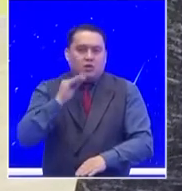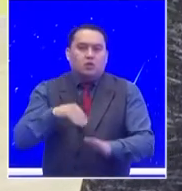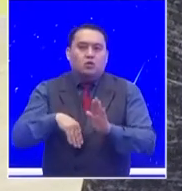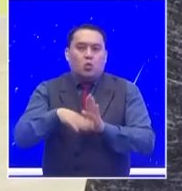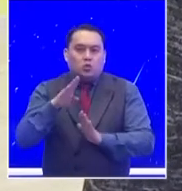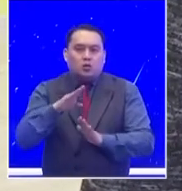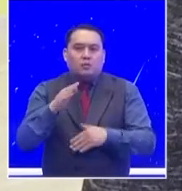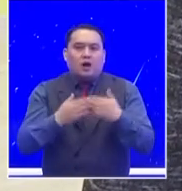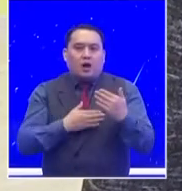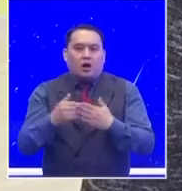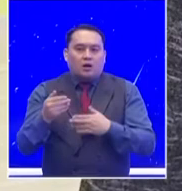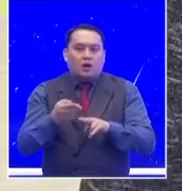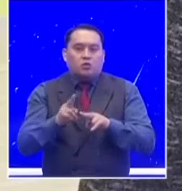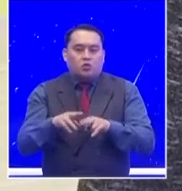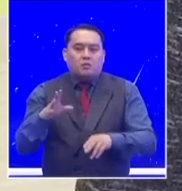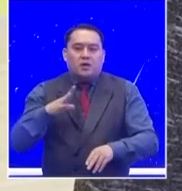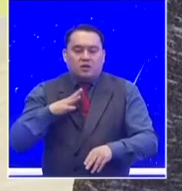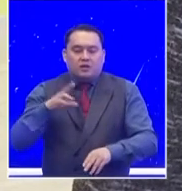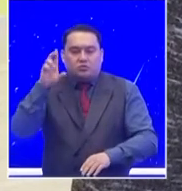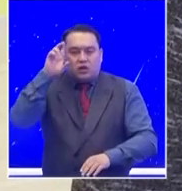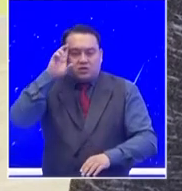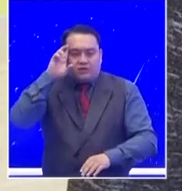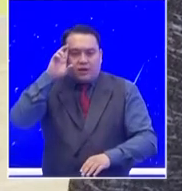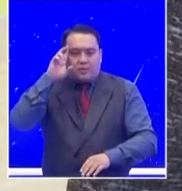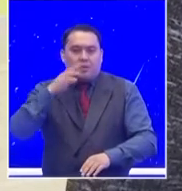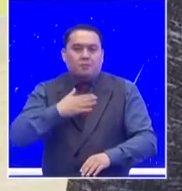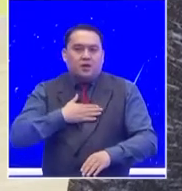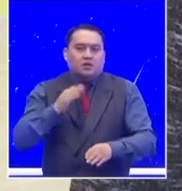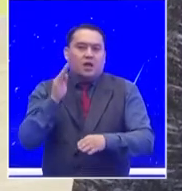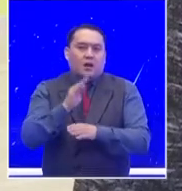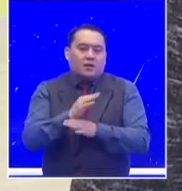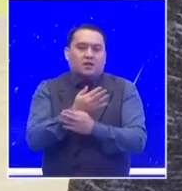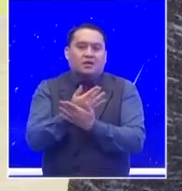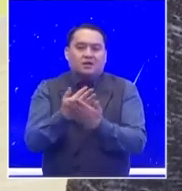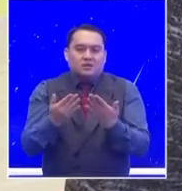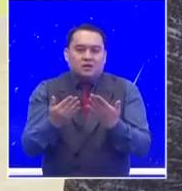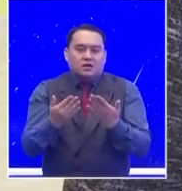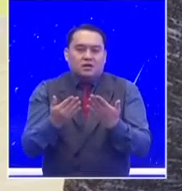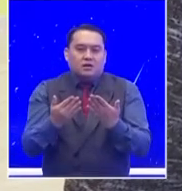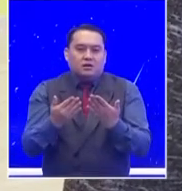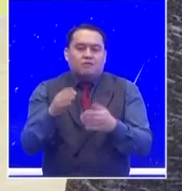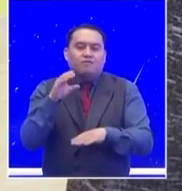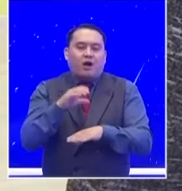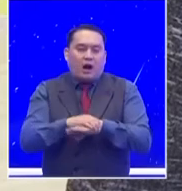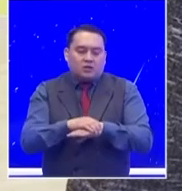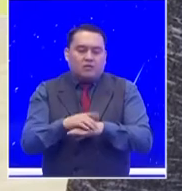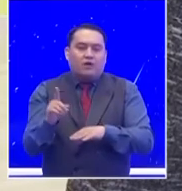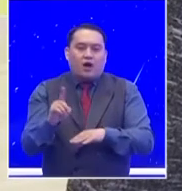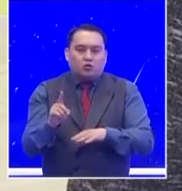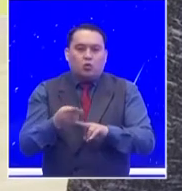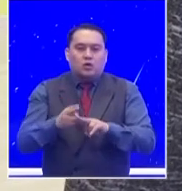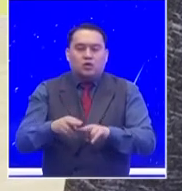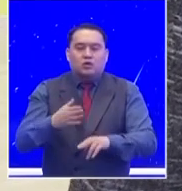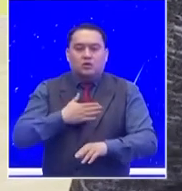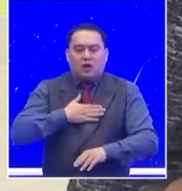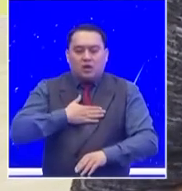лучших практик, которые были в этих странах. Более того, мы добавили несколько, допустим, факторов, которые, на наш